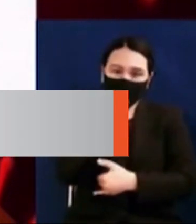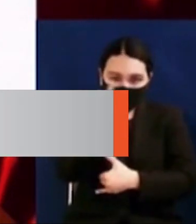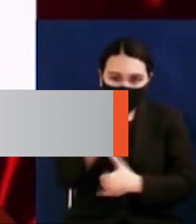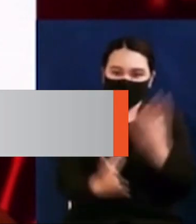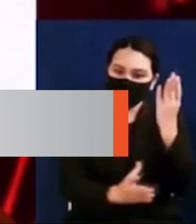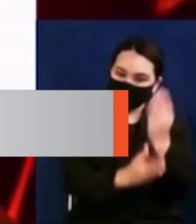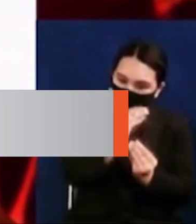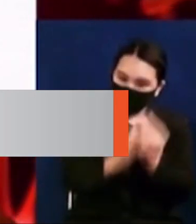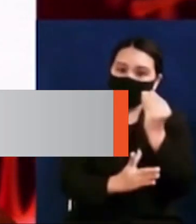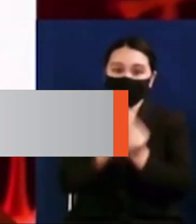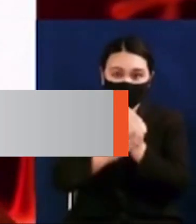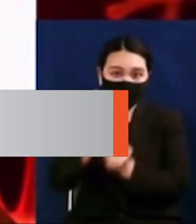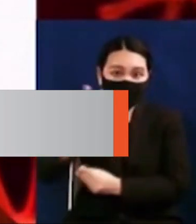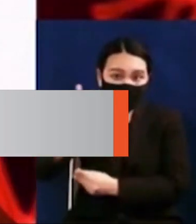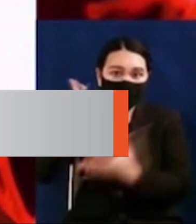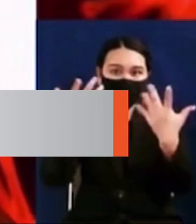เป็นสัปดา